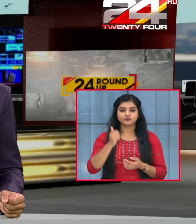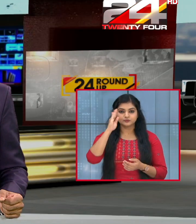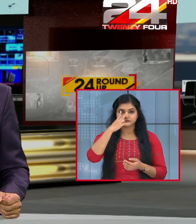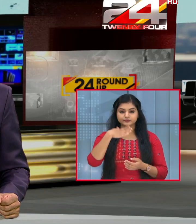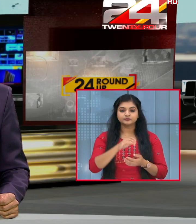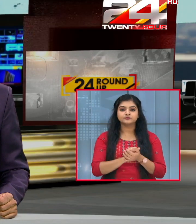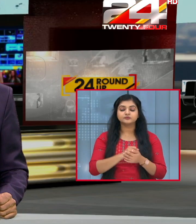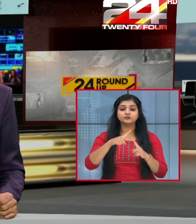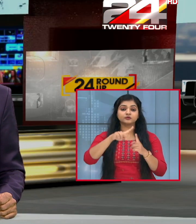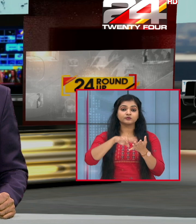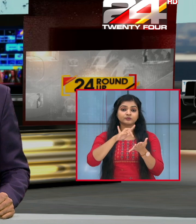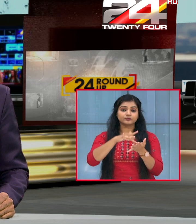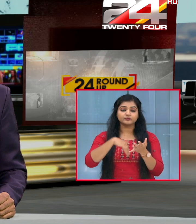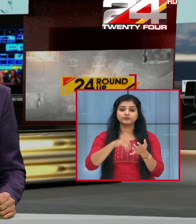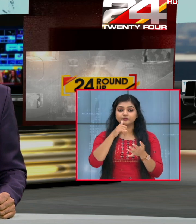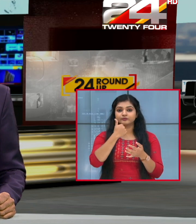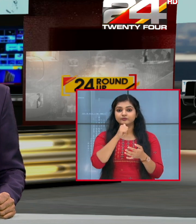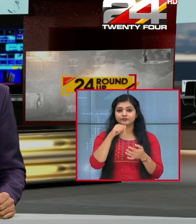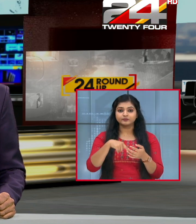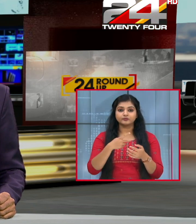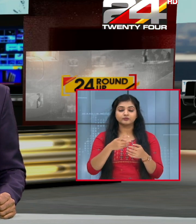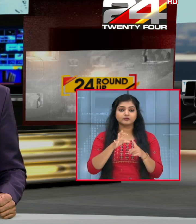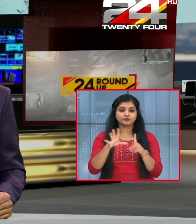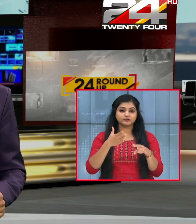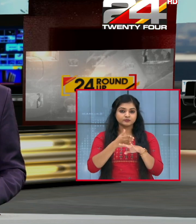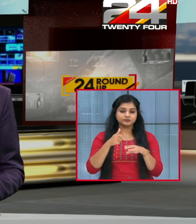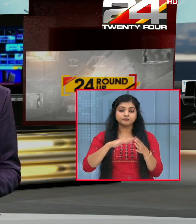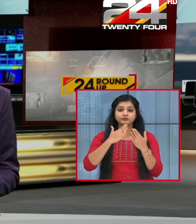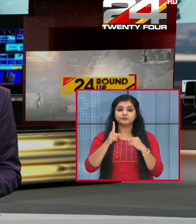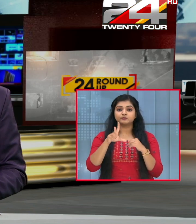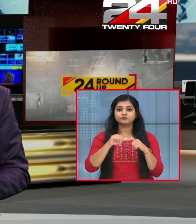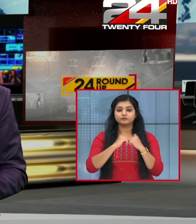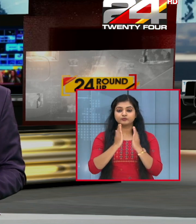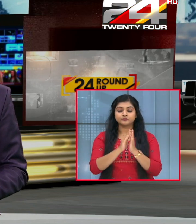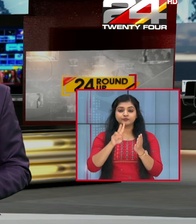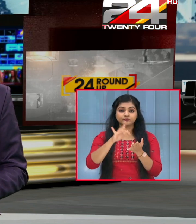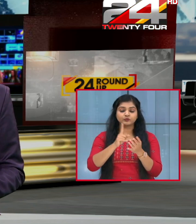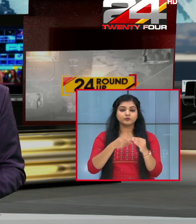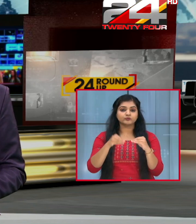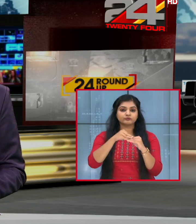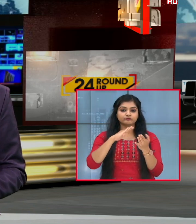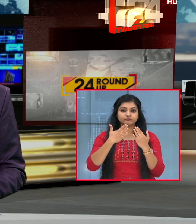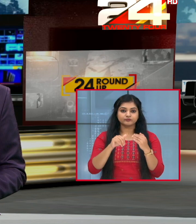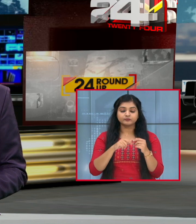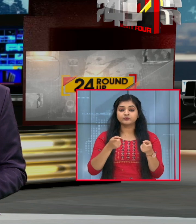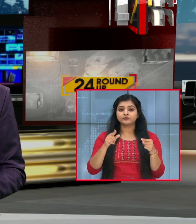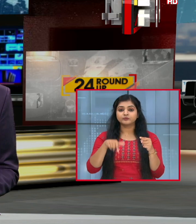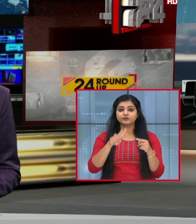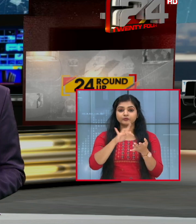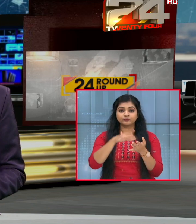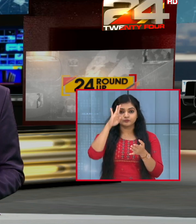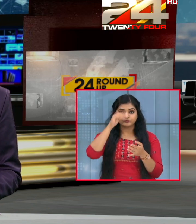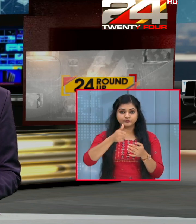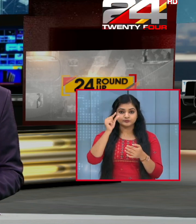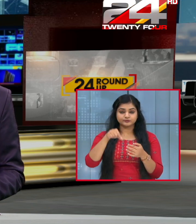വാർത്തയിലേക്ക്. തമിഴ്നാട്ടിലെ വ്യാജമദ്യ ദുരന്തത്തിൽ മരണം 18. വിഴിപുരത്ത് ഒരാൾ കൂടി മരിച്ചു. സംഭവത്തിൽ വിഴിപുരം പോലീസ് സൂപ്രണ്ട് ഡോക്ടർ എൻ